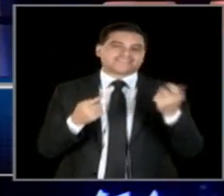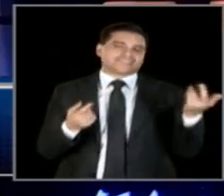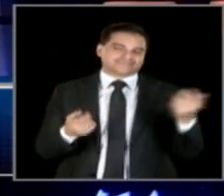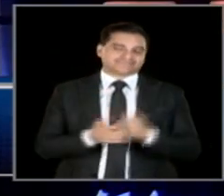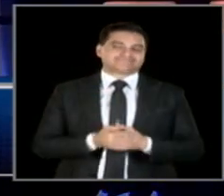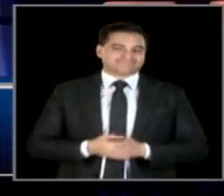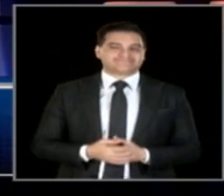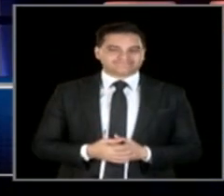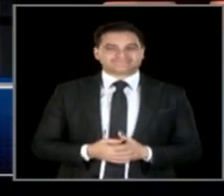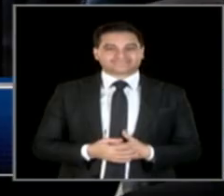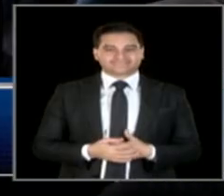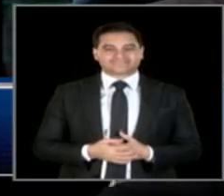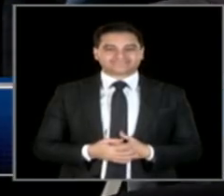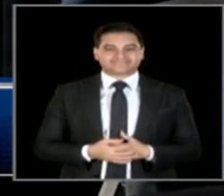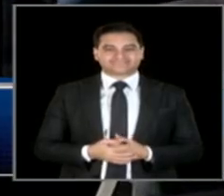صحيحة.